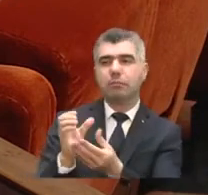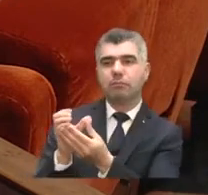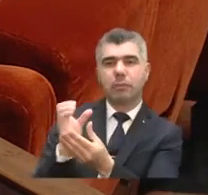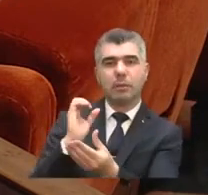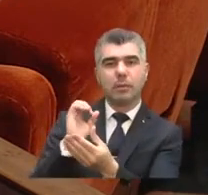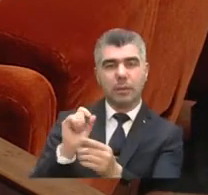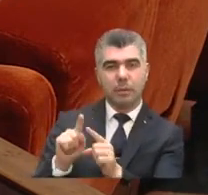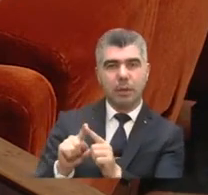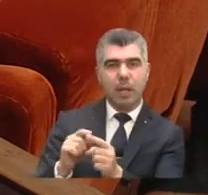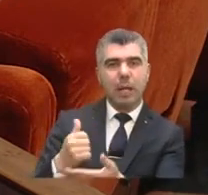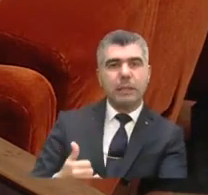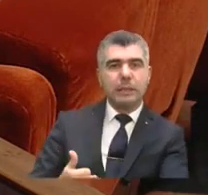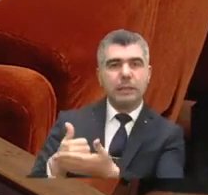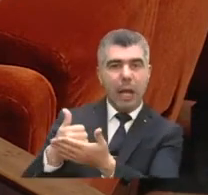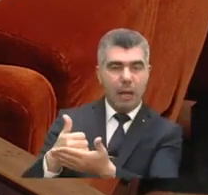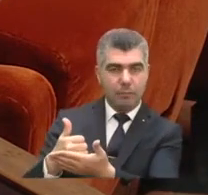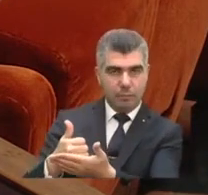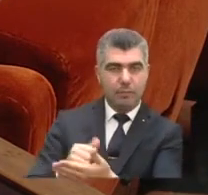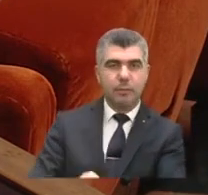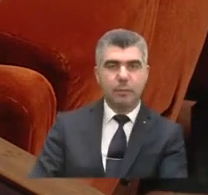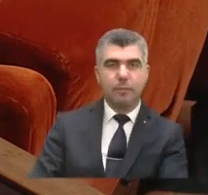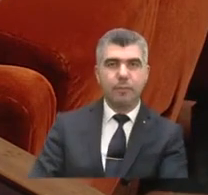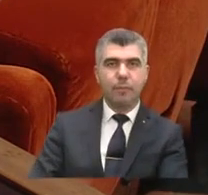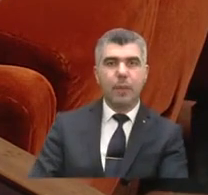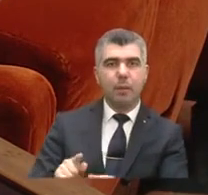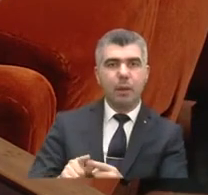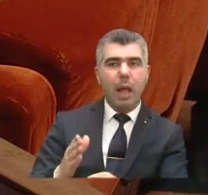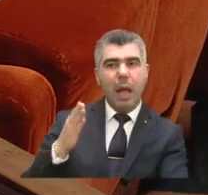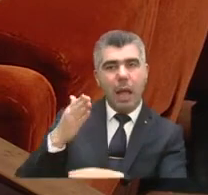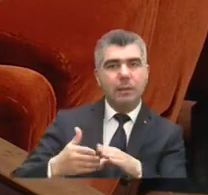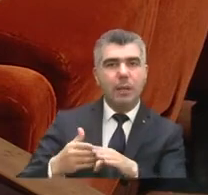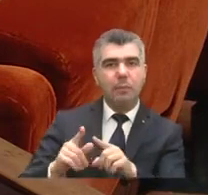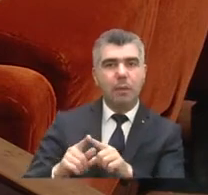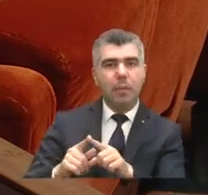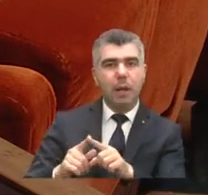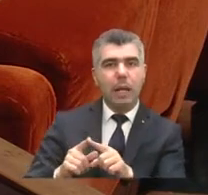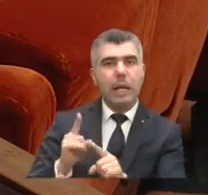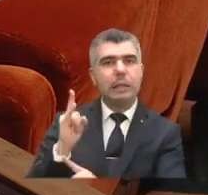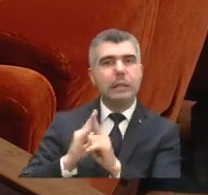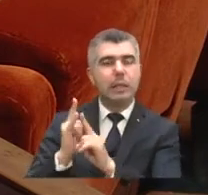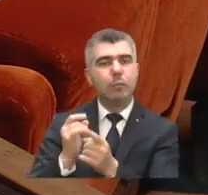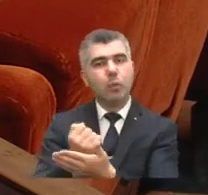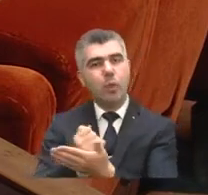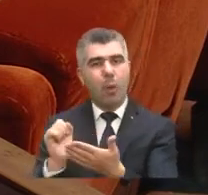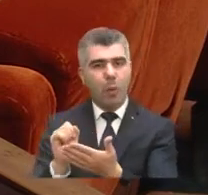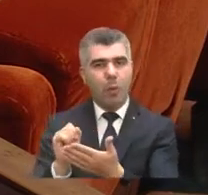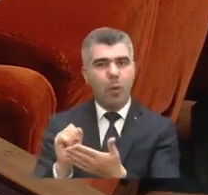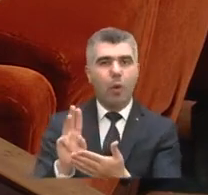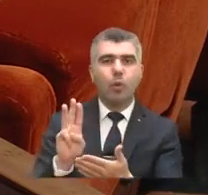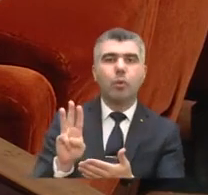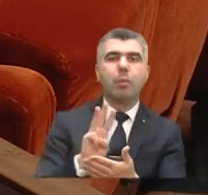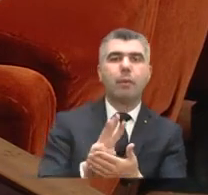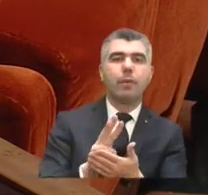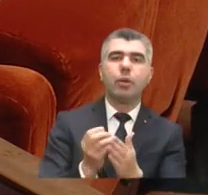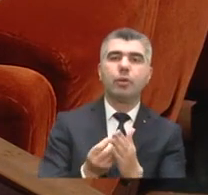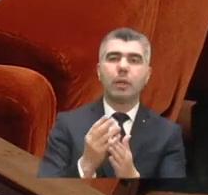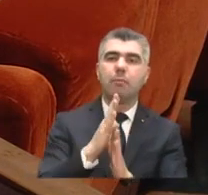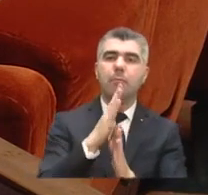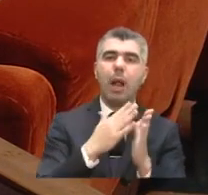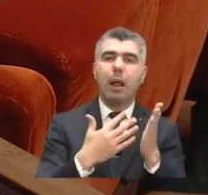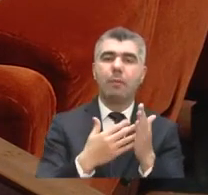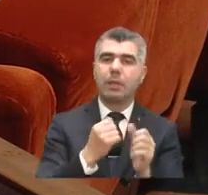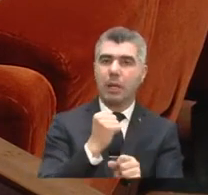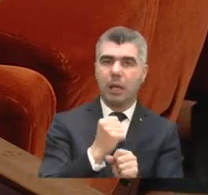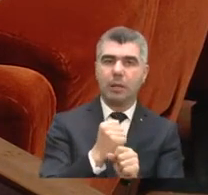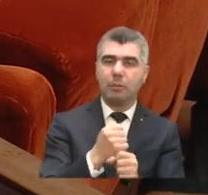الدعم ديال التكسير والتجديد، وحنا تنعملوا على برنامج جديد باش